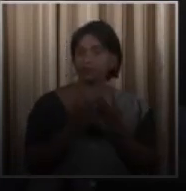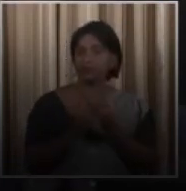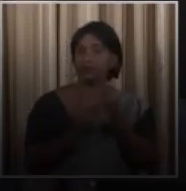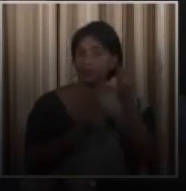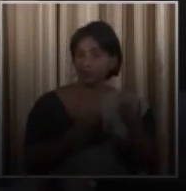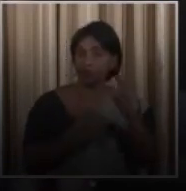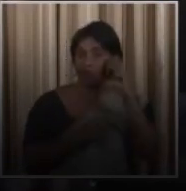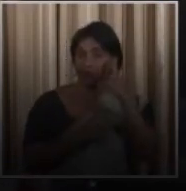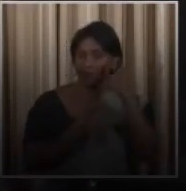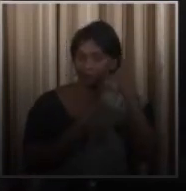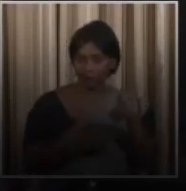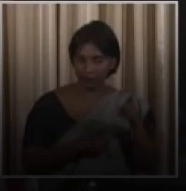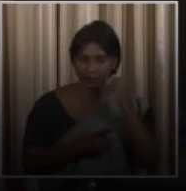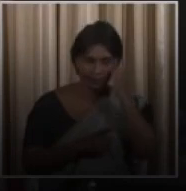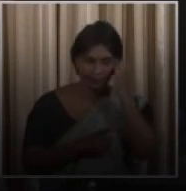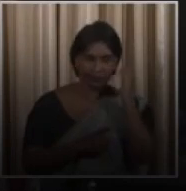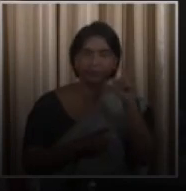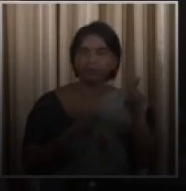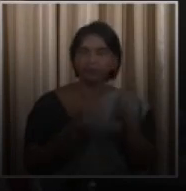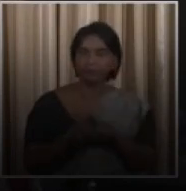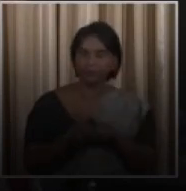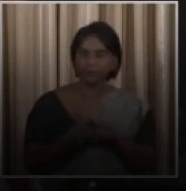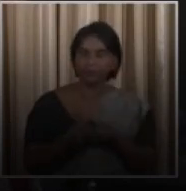දුන්නේ ඒ පොරොන්දු නිසා ඒ අනුව